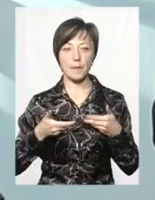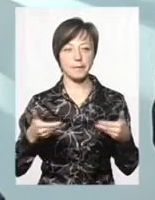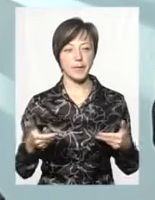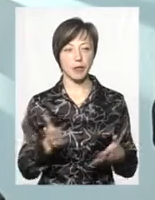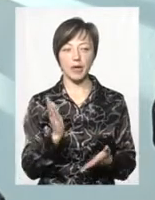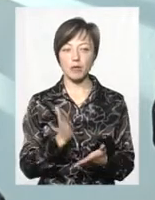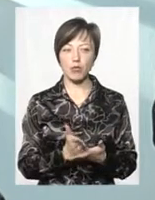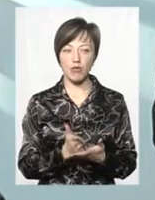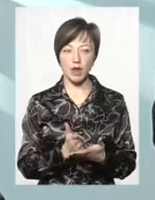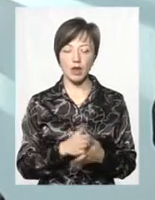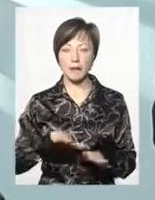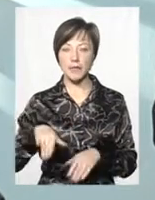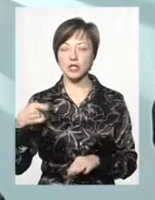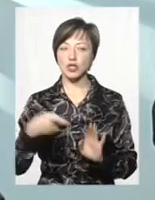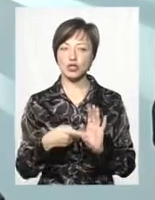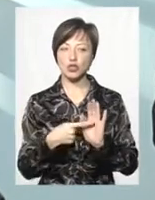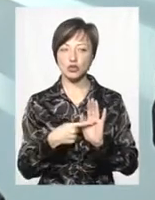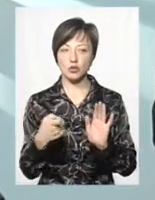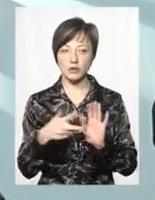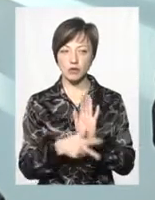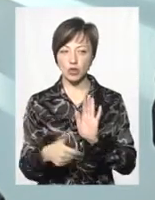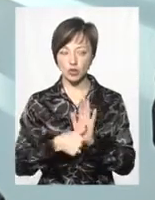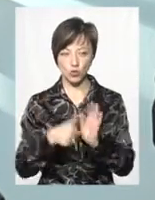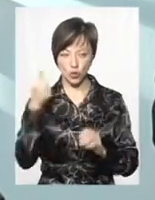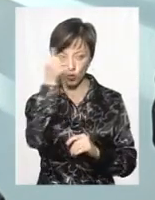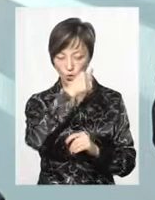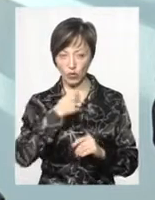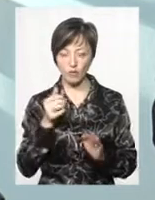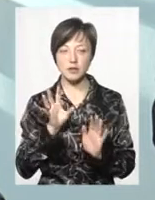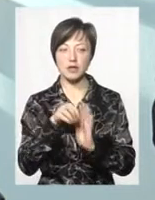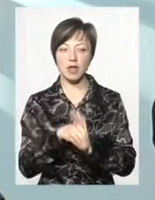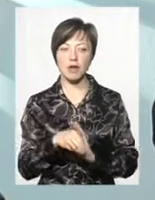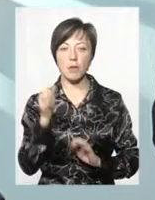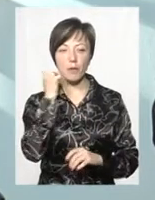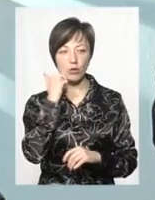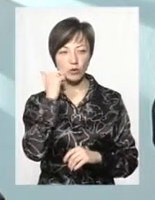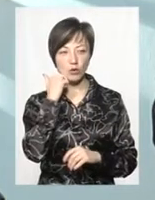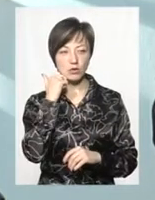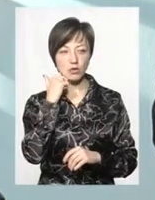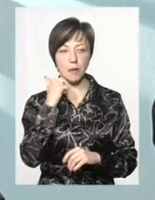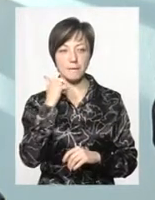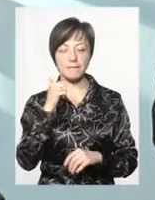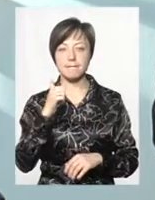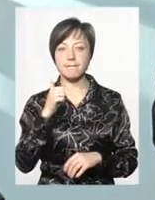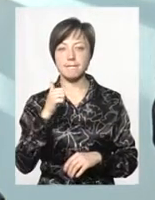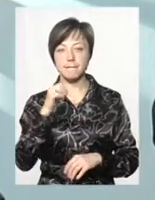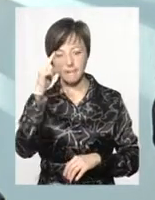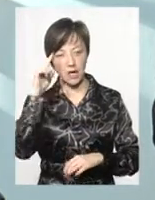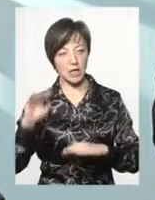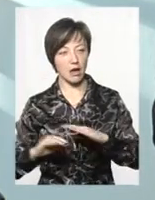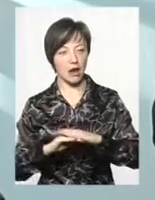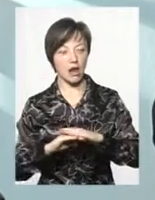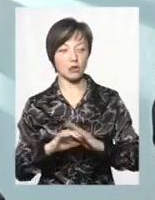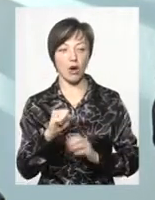перебували після 1686 року в складі Московського патріархату.